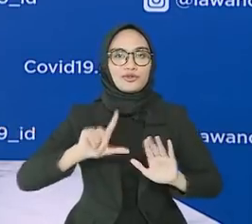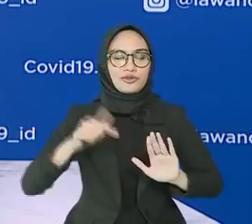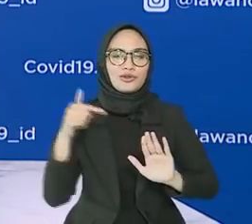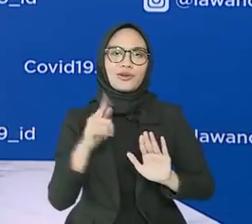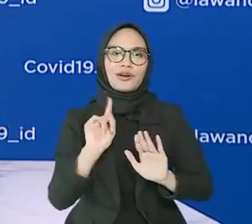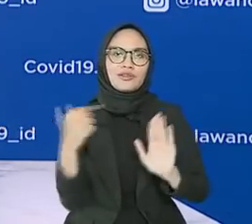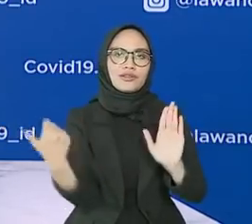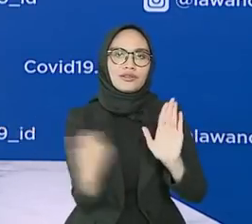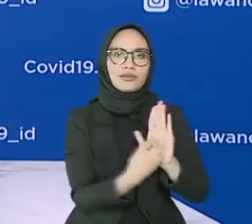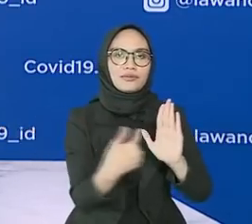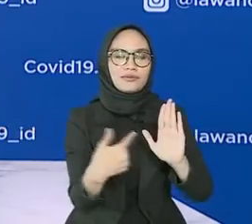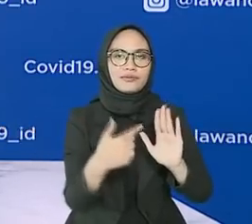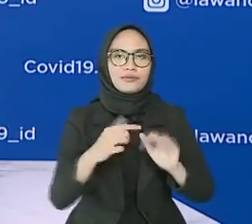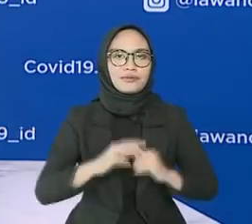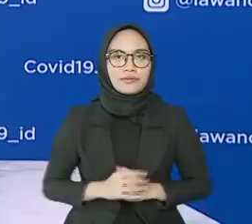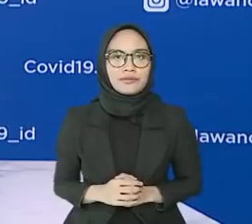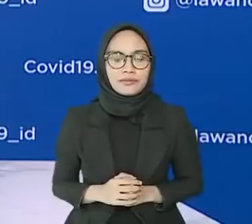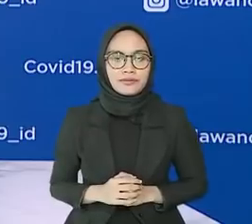kebijakan terkini.